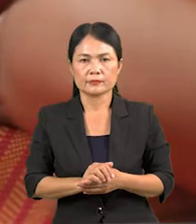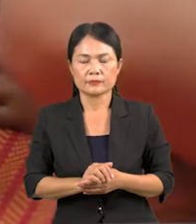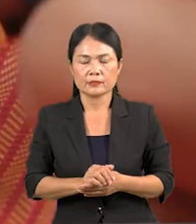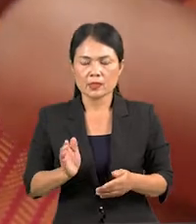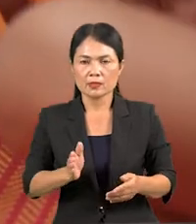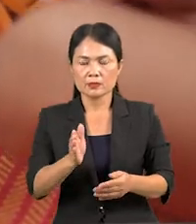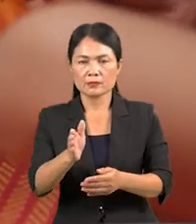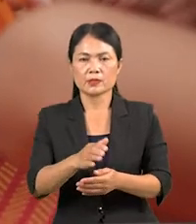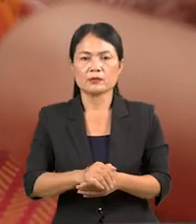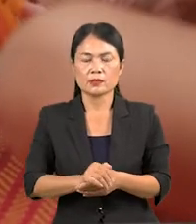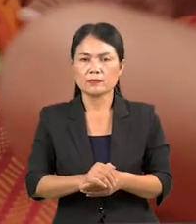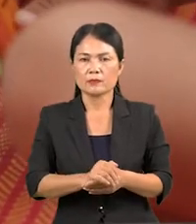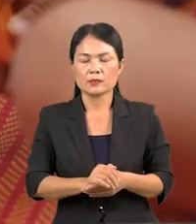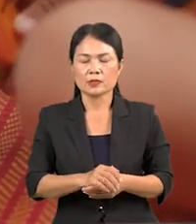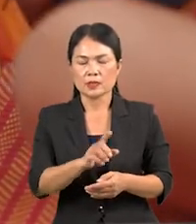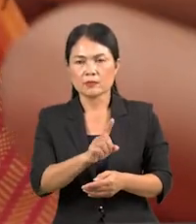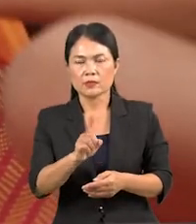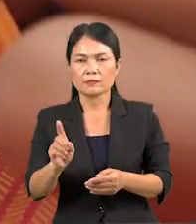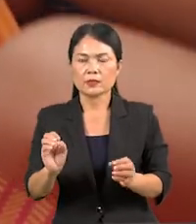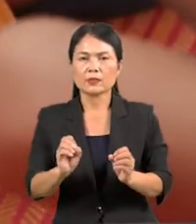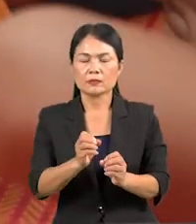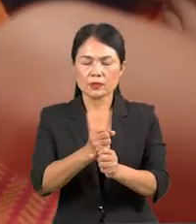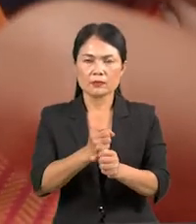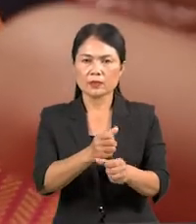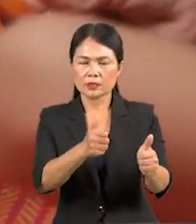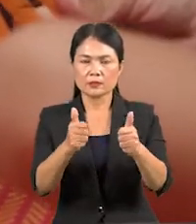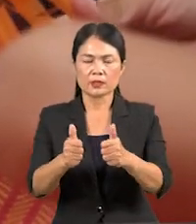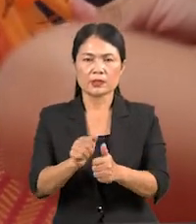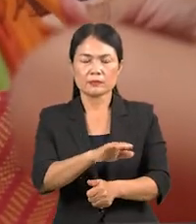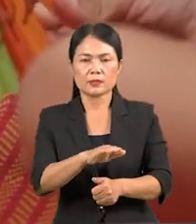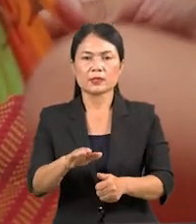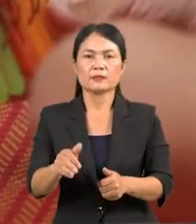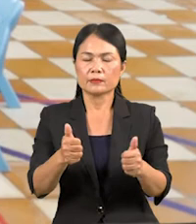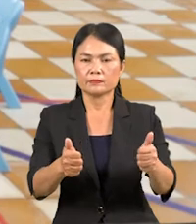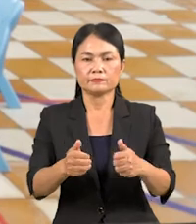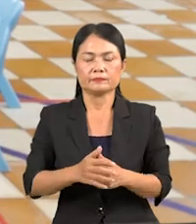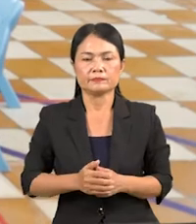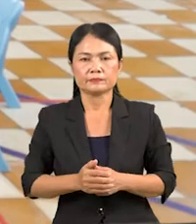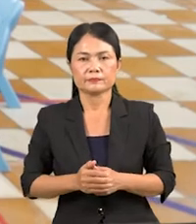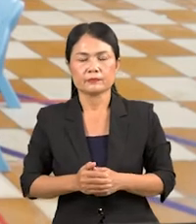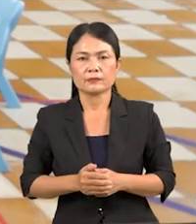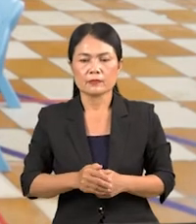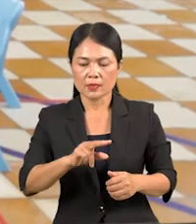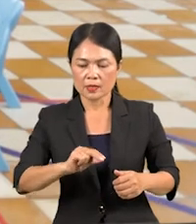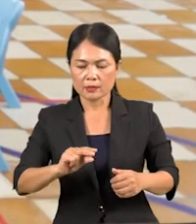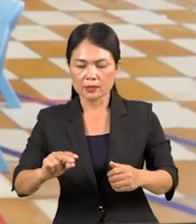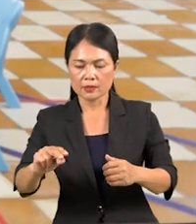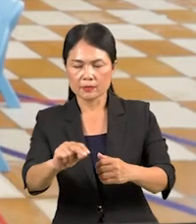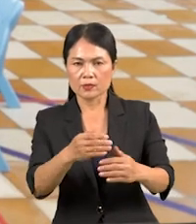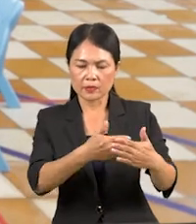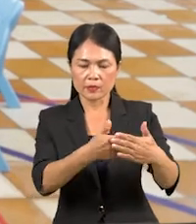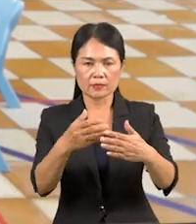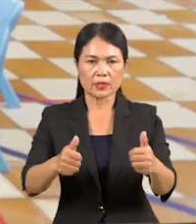អើលឿនឡើងមួយបាញ់ញាប់ពេកឯងធ្វើមួយល្អណាកូនណាបានទេចាគៀបជួបគ្នាបានល្អ